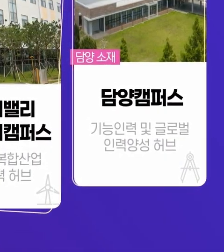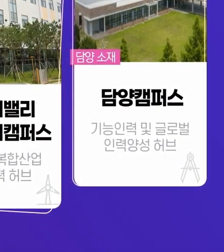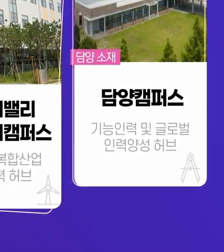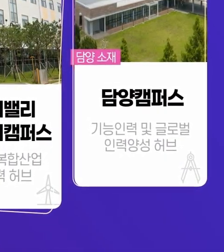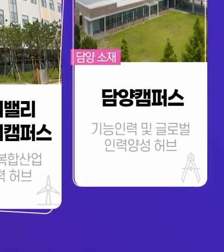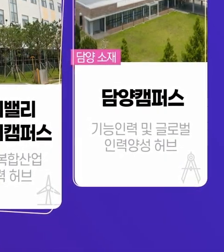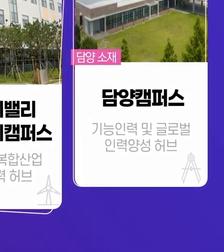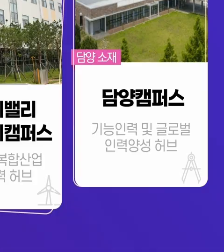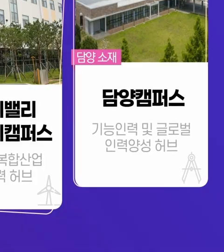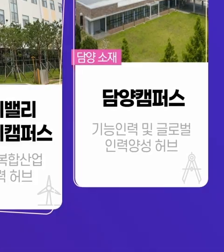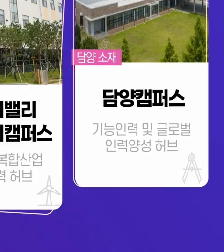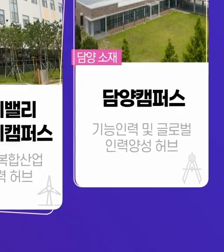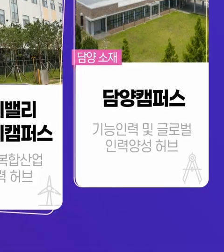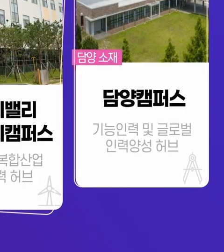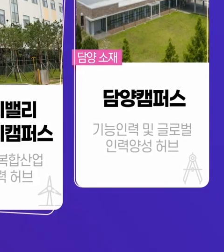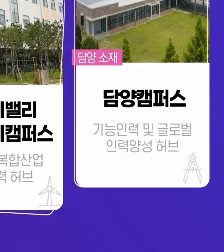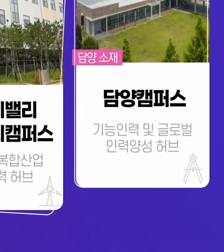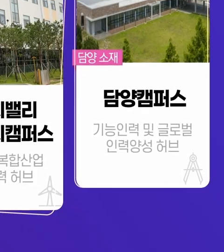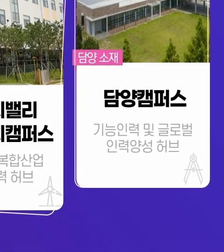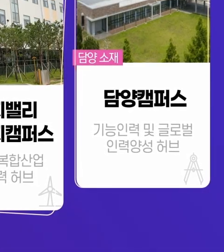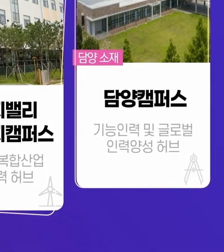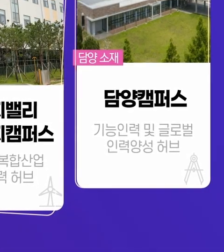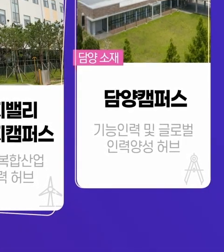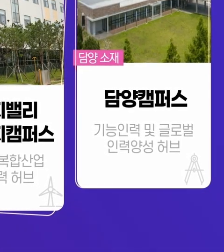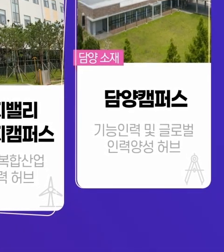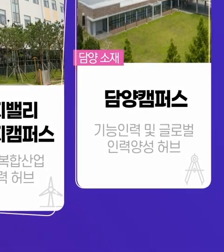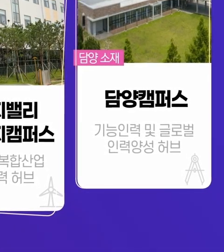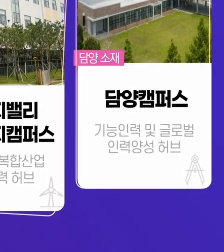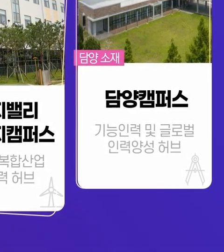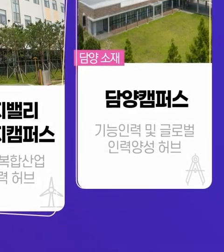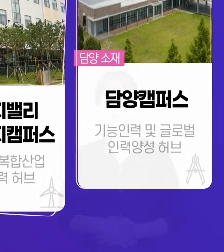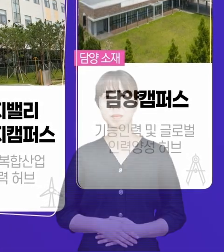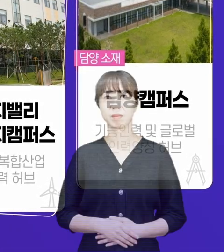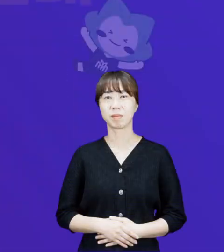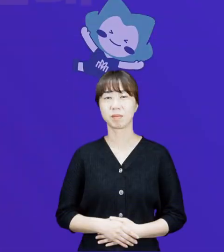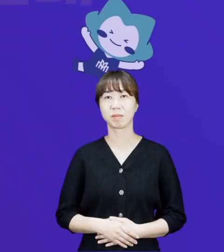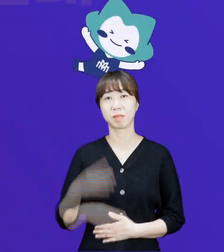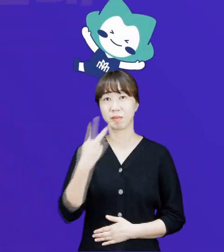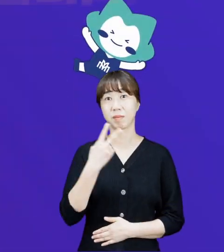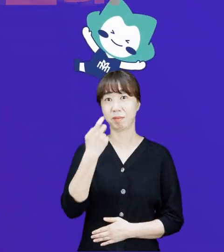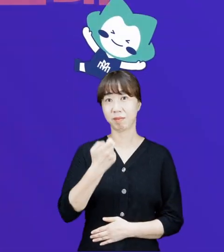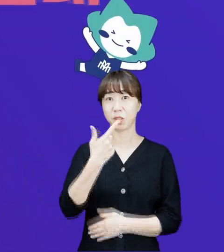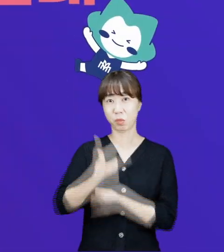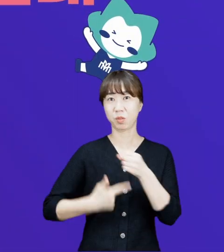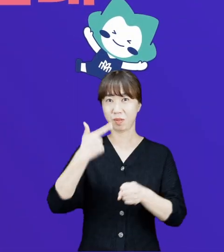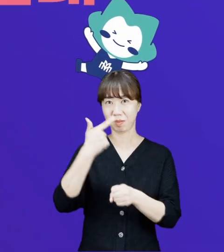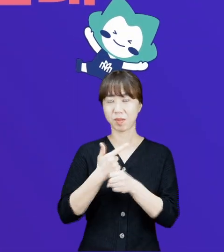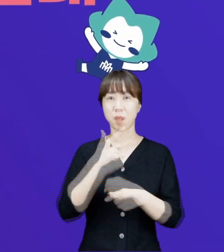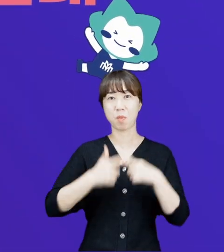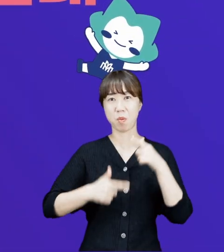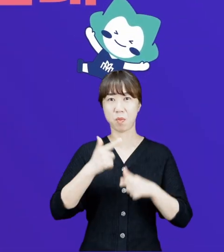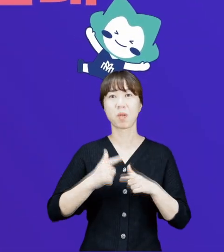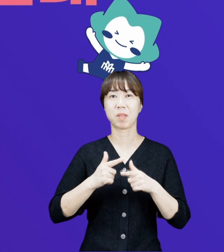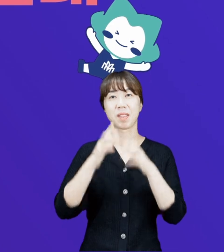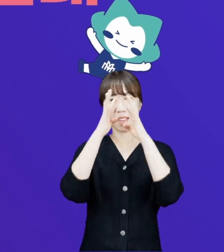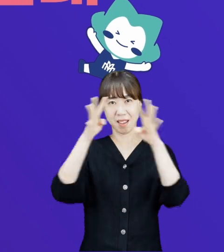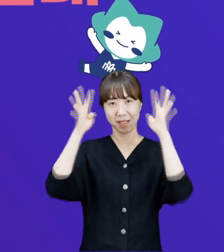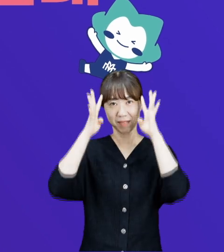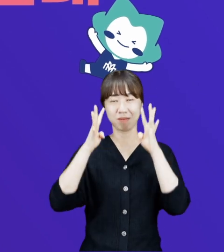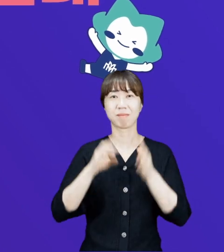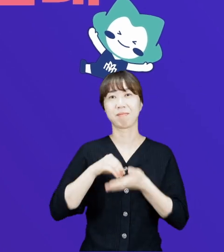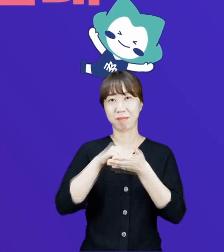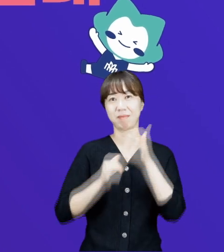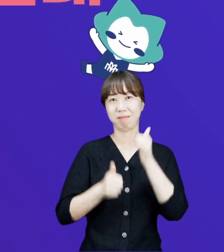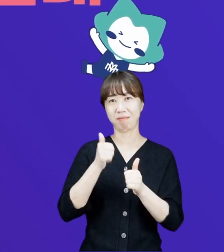운영하고 있습니다. 국립목포대학교에서 무한한 가능성을 펼쳐보세요. 지금부터는 2026학년도 국립목포대학교